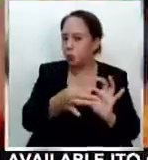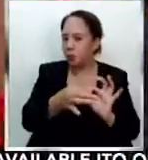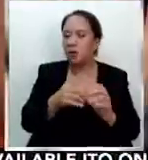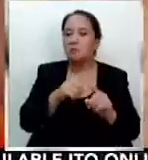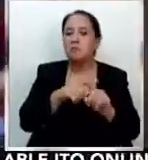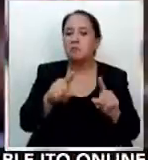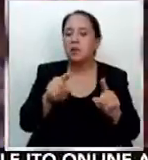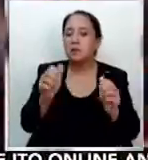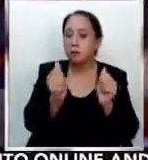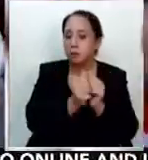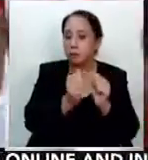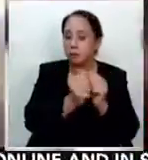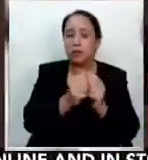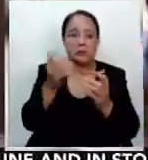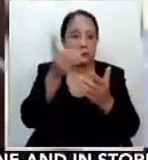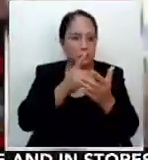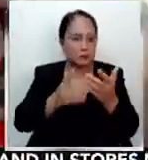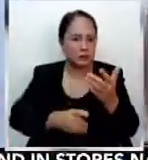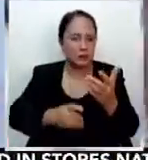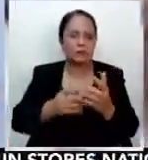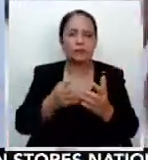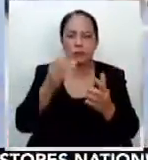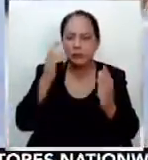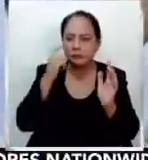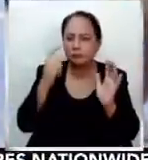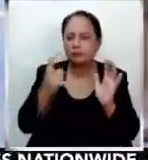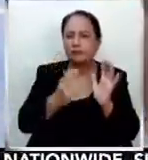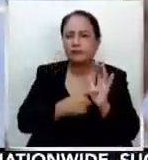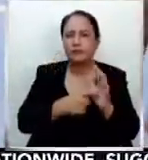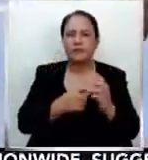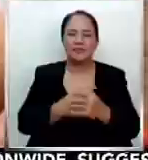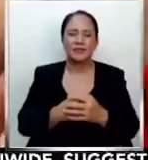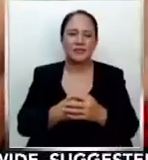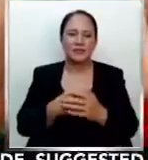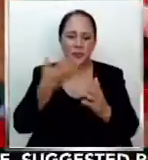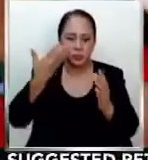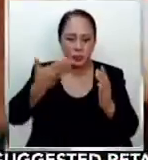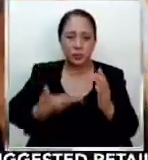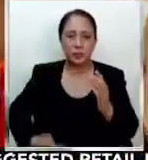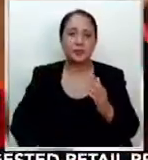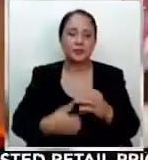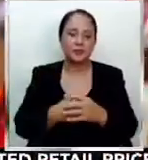bawat disenyo ang pagkakakilanlan na nagsusuot nito.